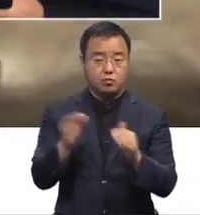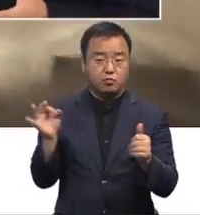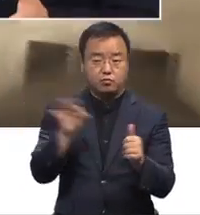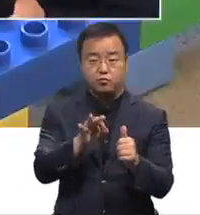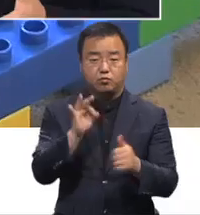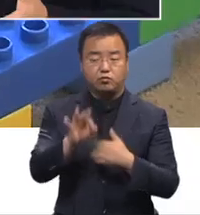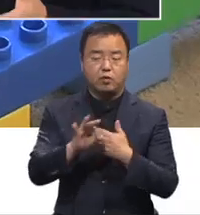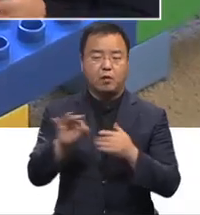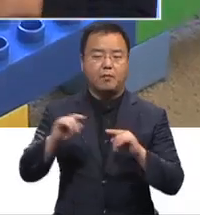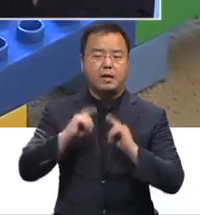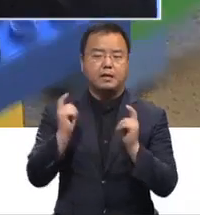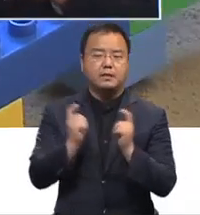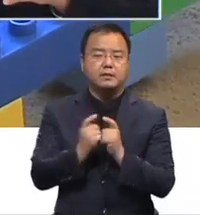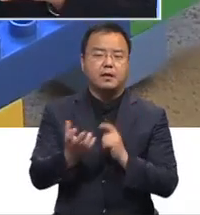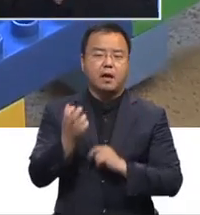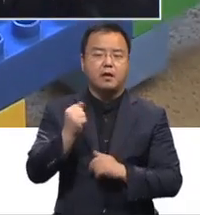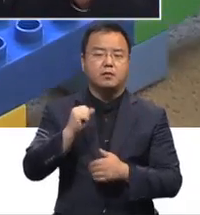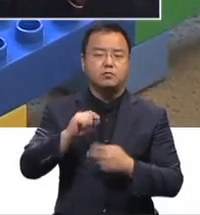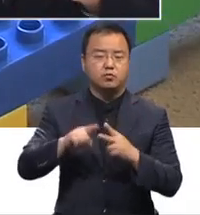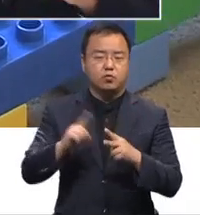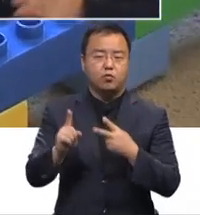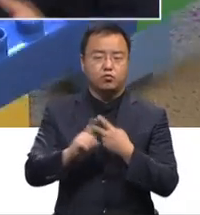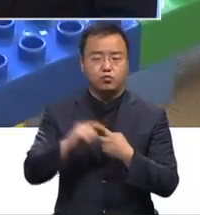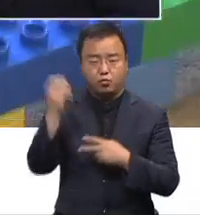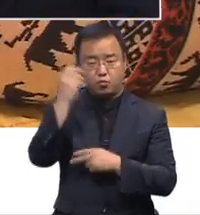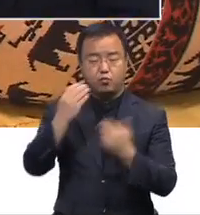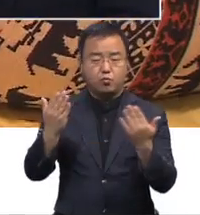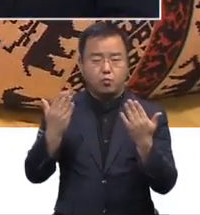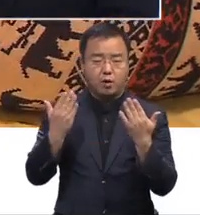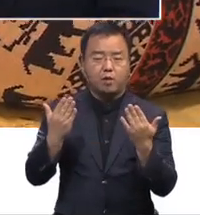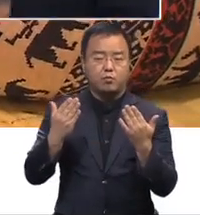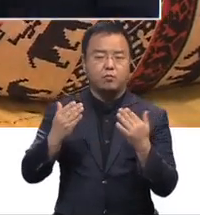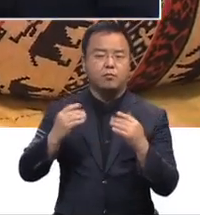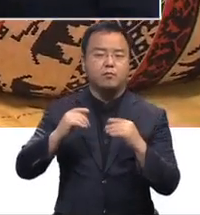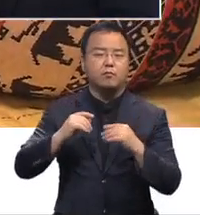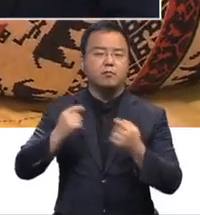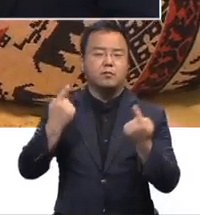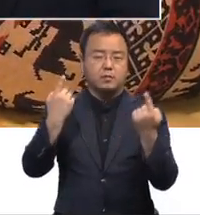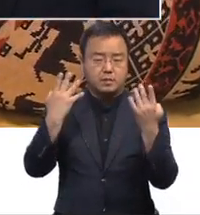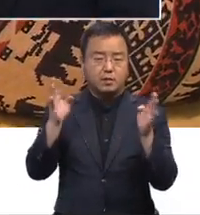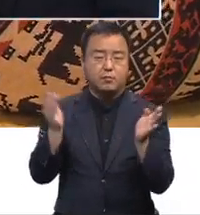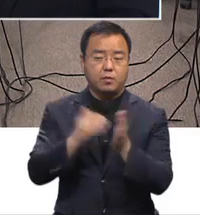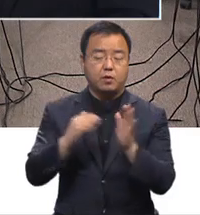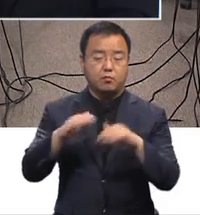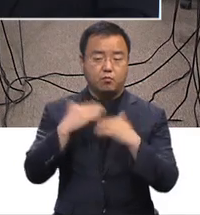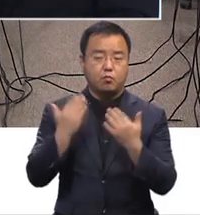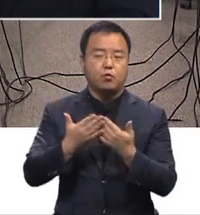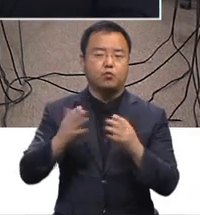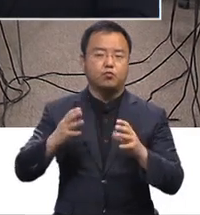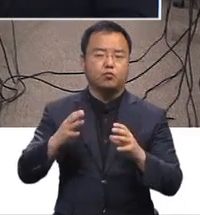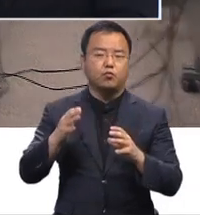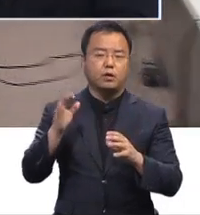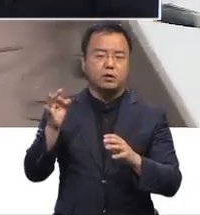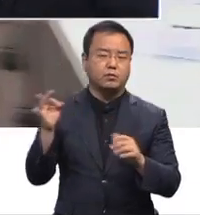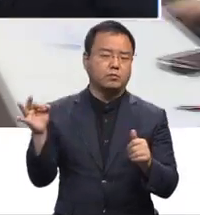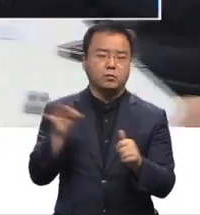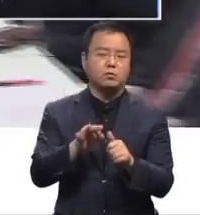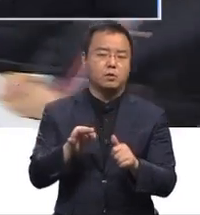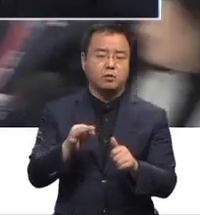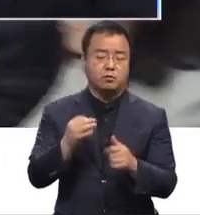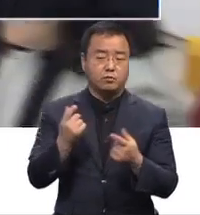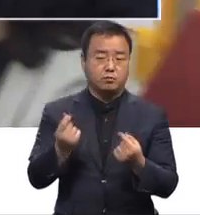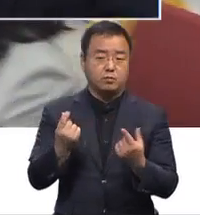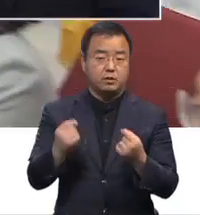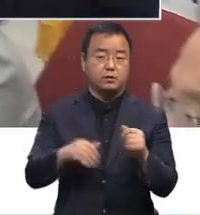사립초등학교 또 사립 중학교 고등학교 훨씬 많죠 4 사립 대학교 까지 다 국가가 시설 사용료를 줘야 할 수 있게 되는 상황이